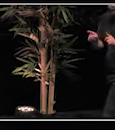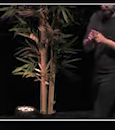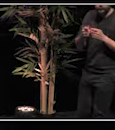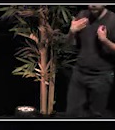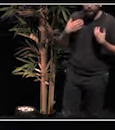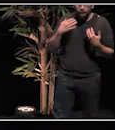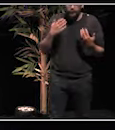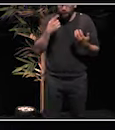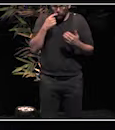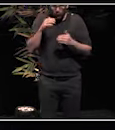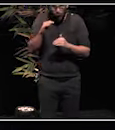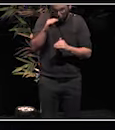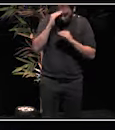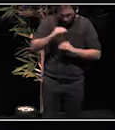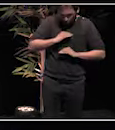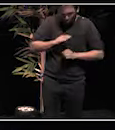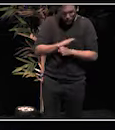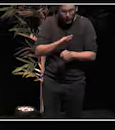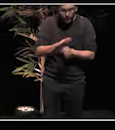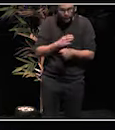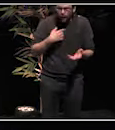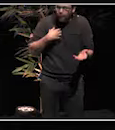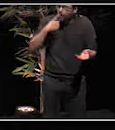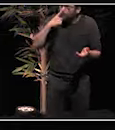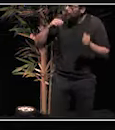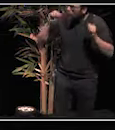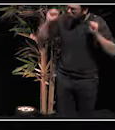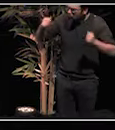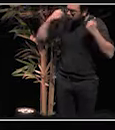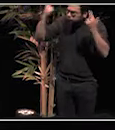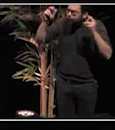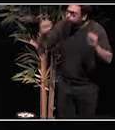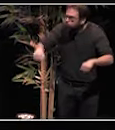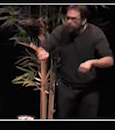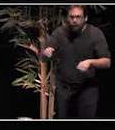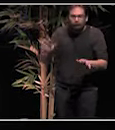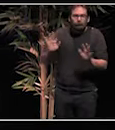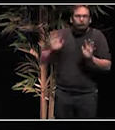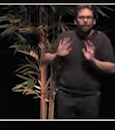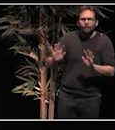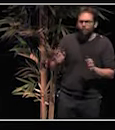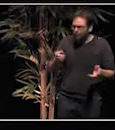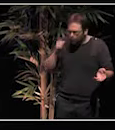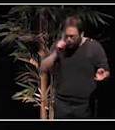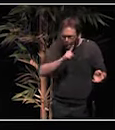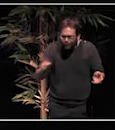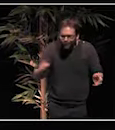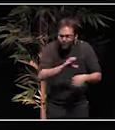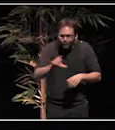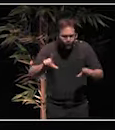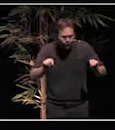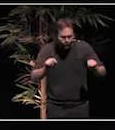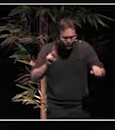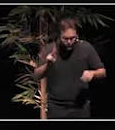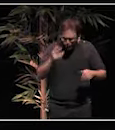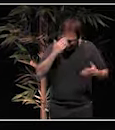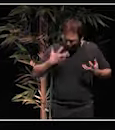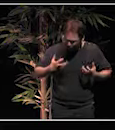on ne s'autorise pas à se dire je suis capable, pourquoi je n'irai pas faire un 170 km si j'en ai l'envie,